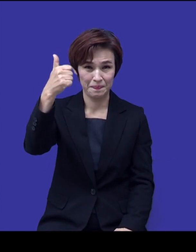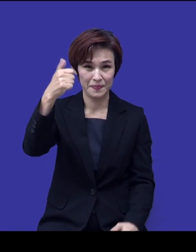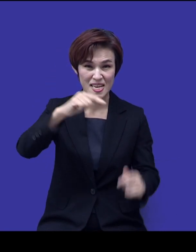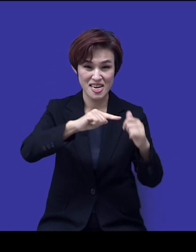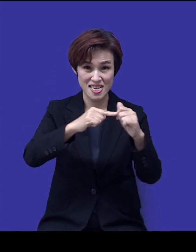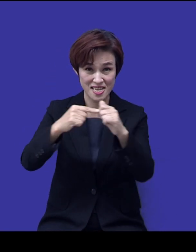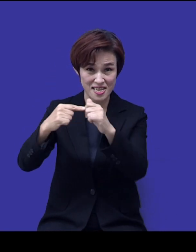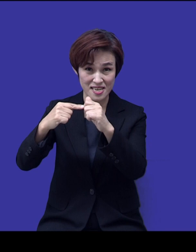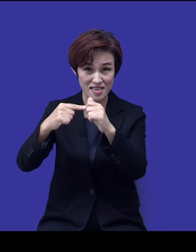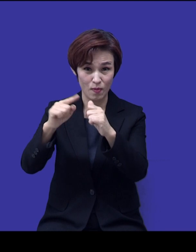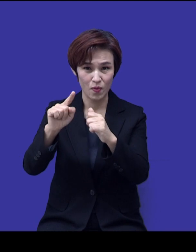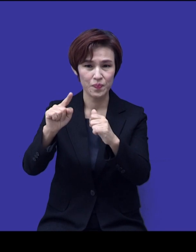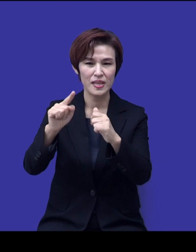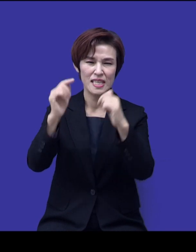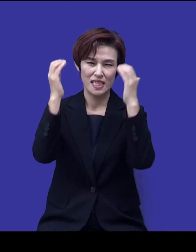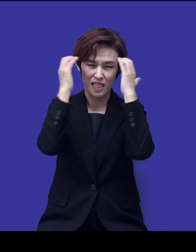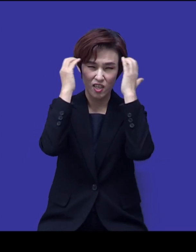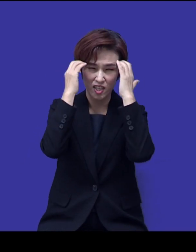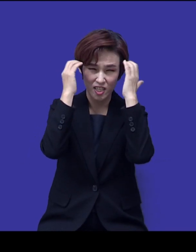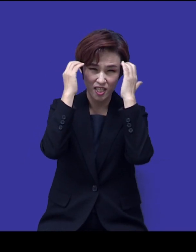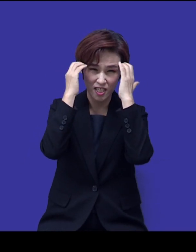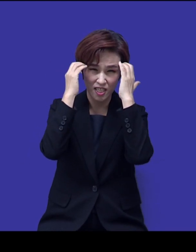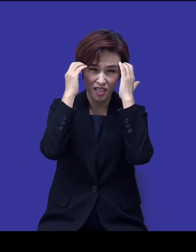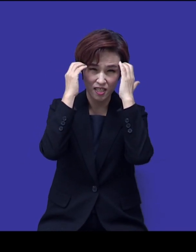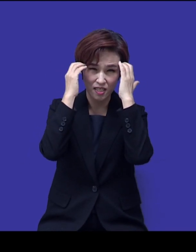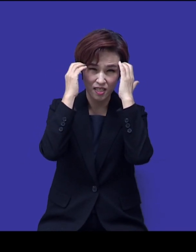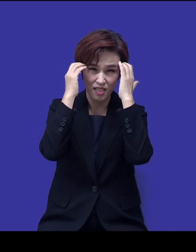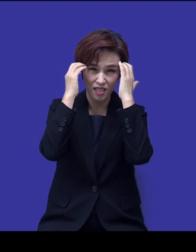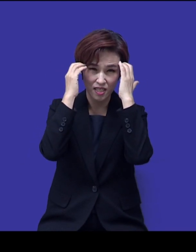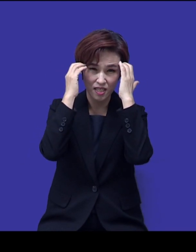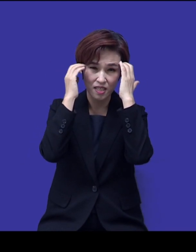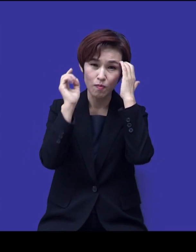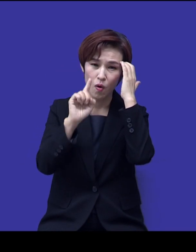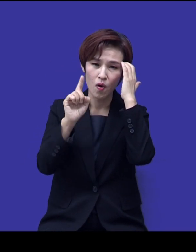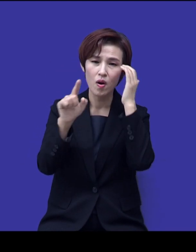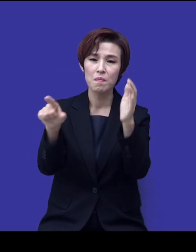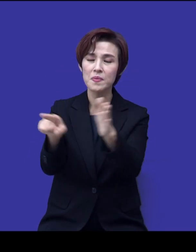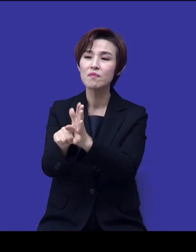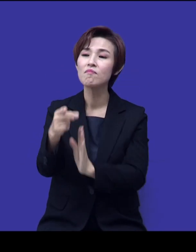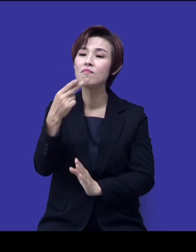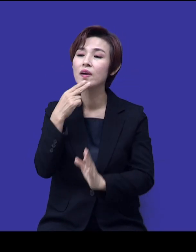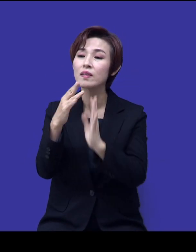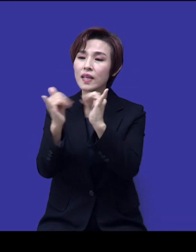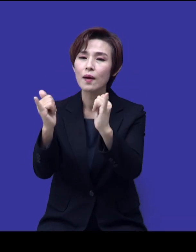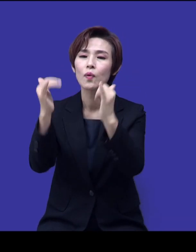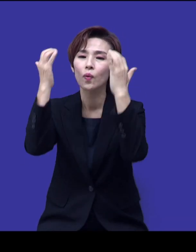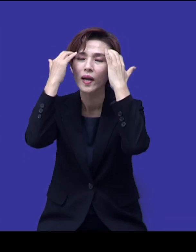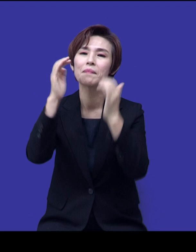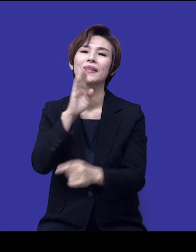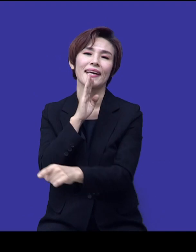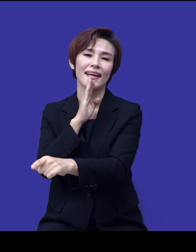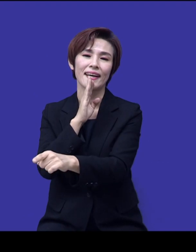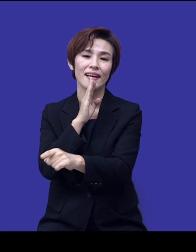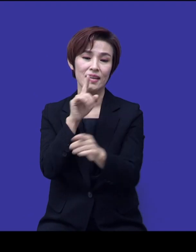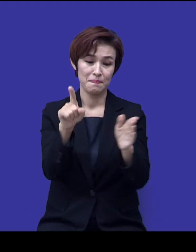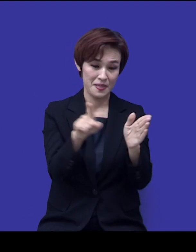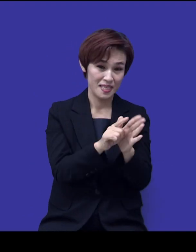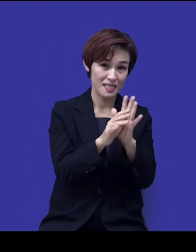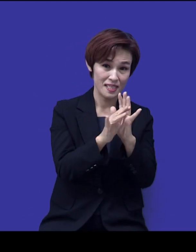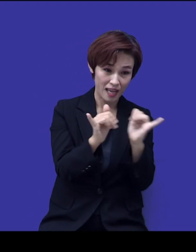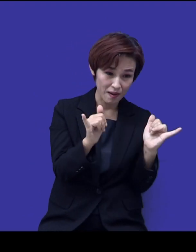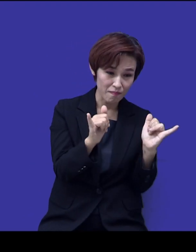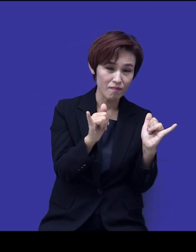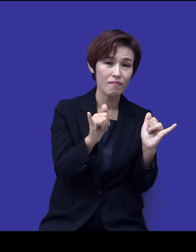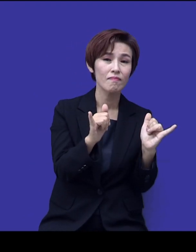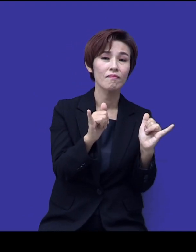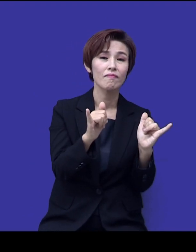써주셨더라고요. 네. 시련은 안 믿는 사람한테는 고난이지만 네. 믿는 사람에게는 삽니다.